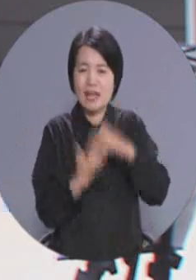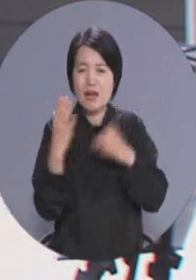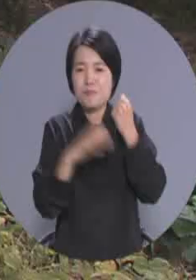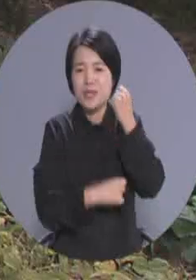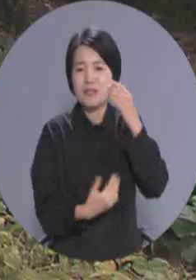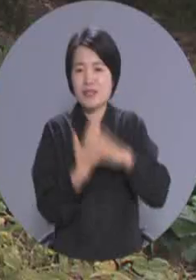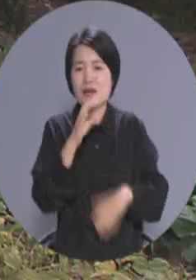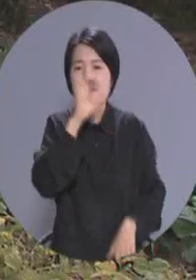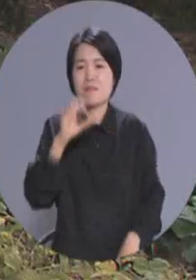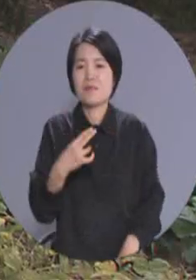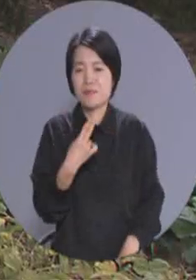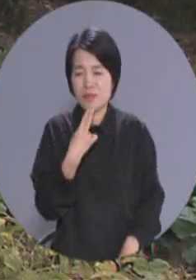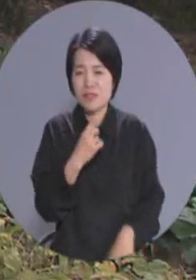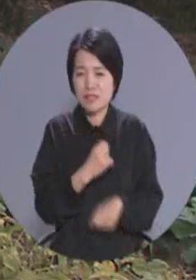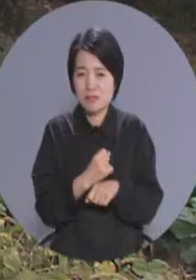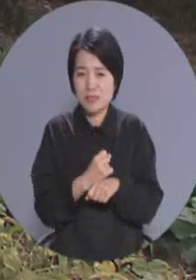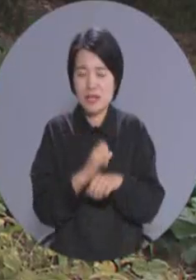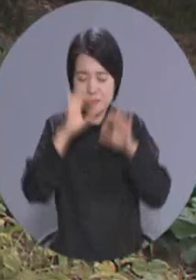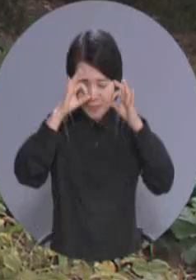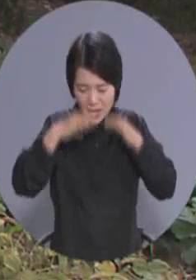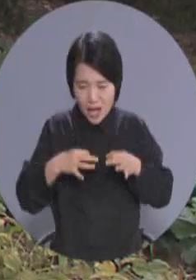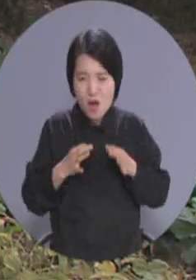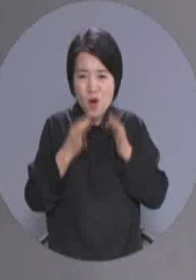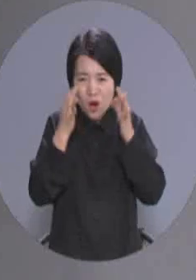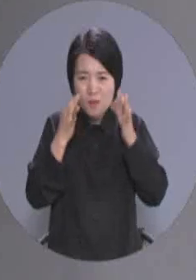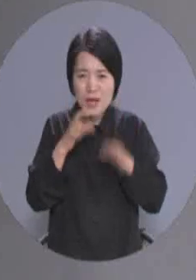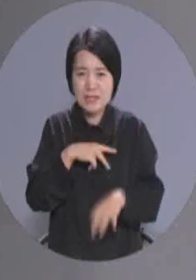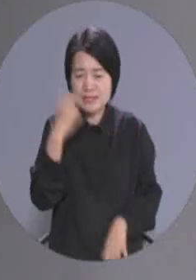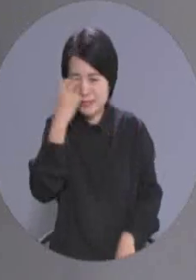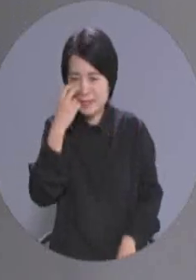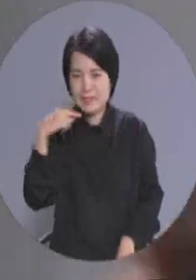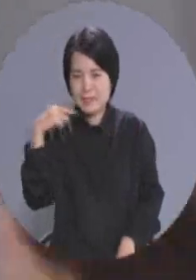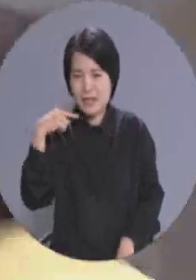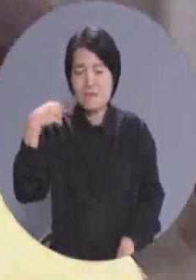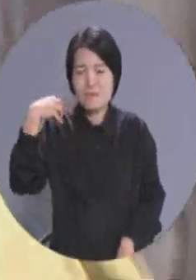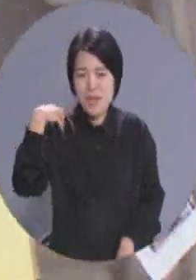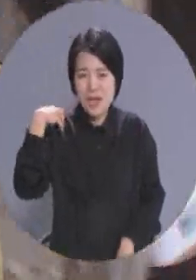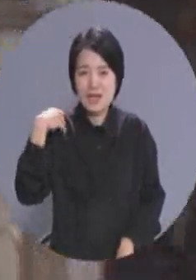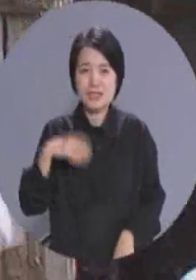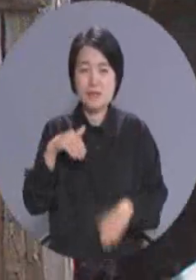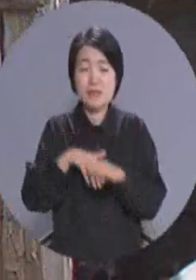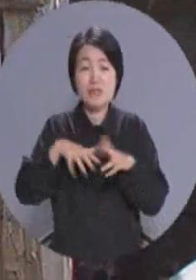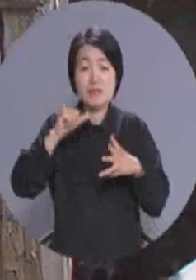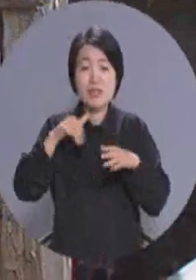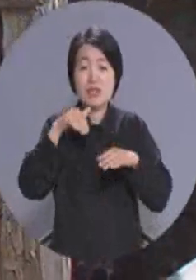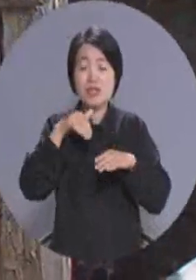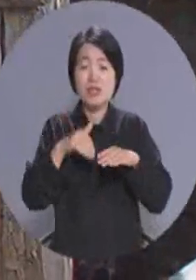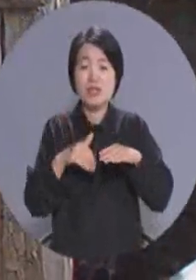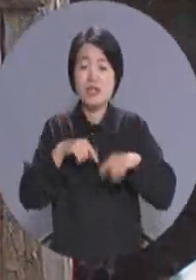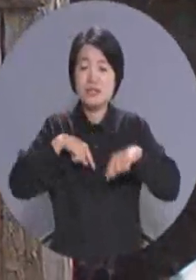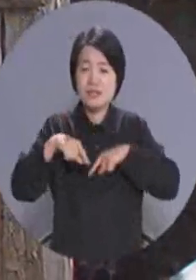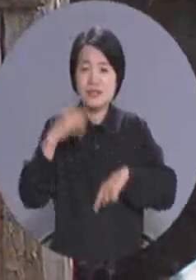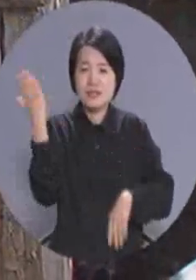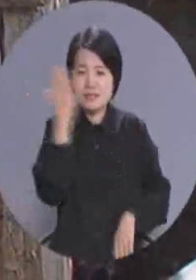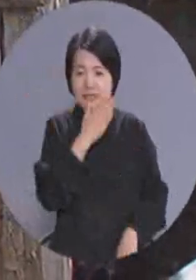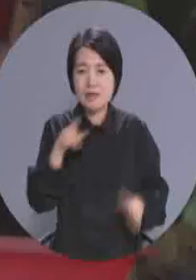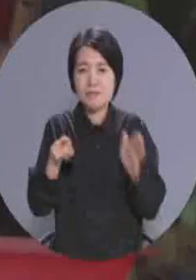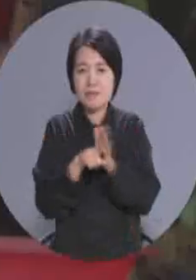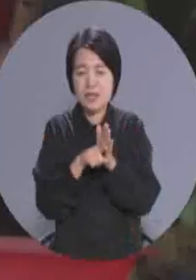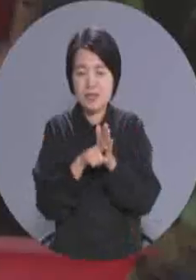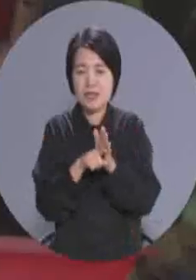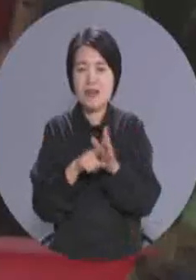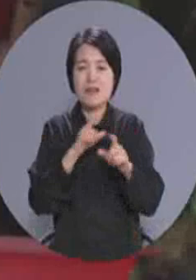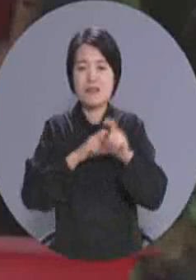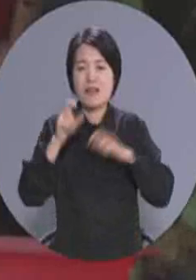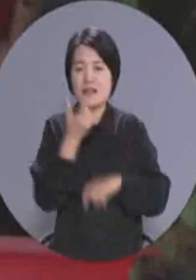않도록 고군의 자정 노력에 의회에 철저한 감시 기능이 더해져 민선기고 군정의 청도와 신뢰도가 보다